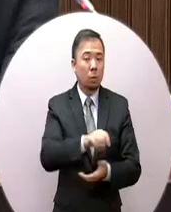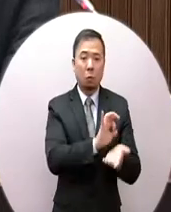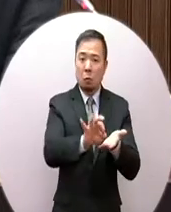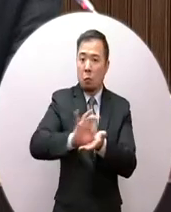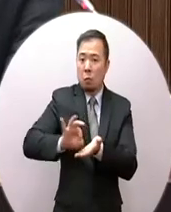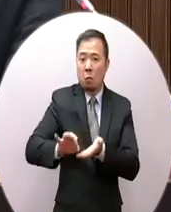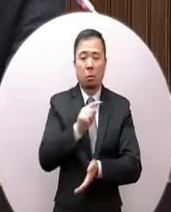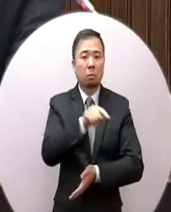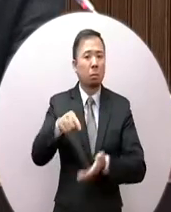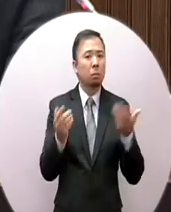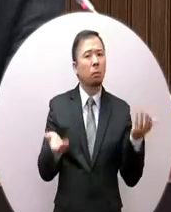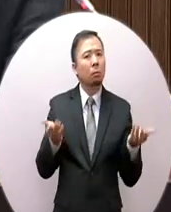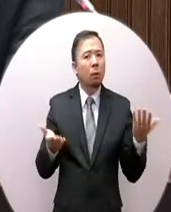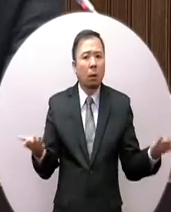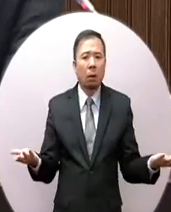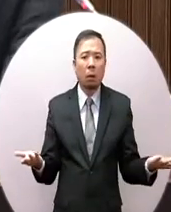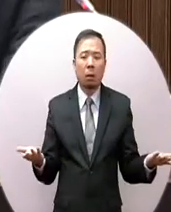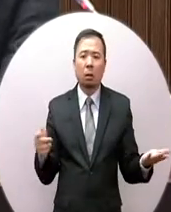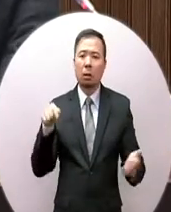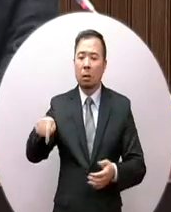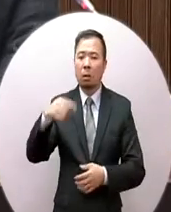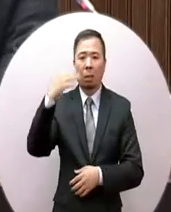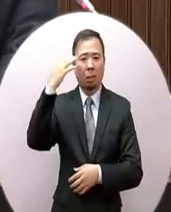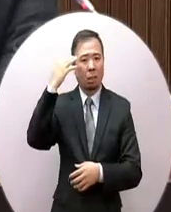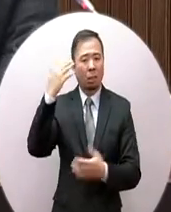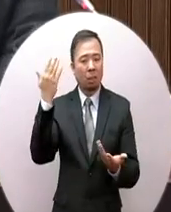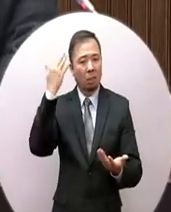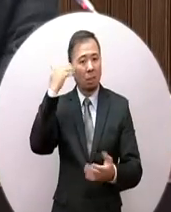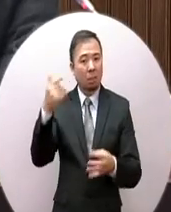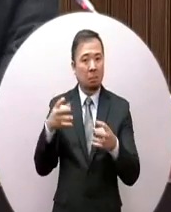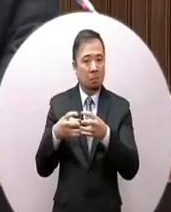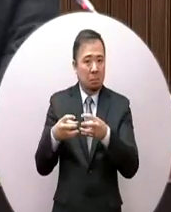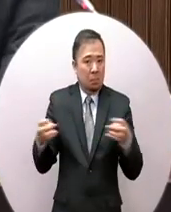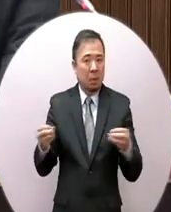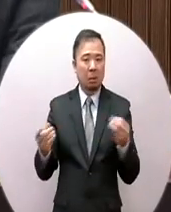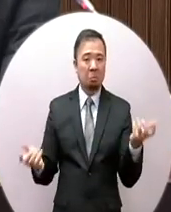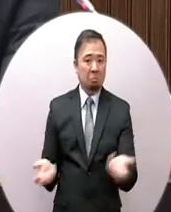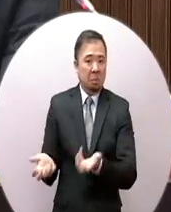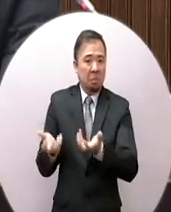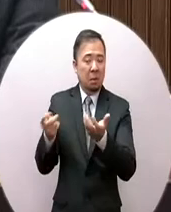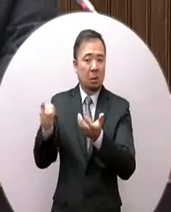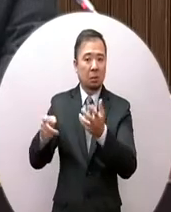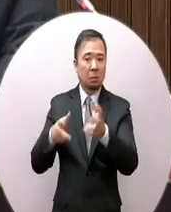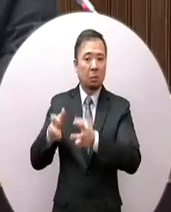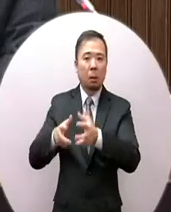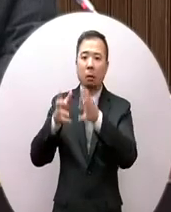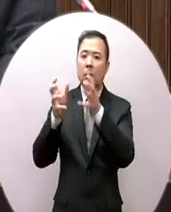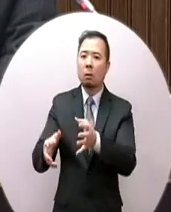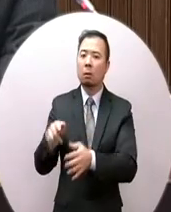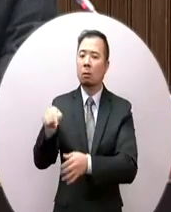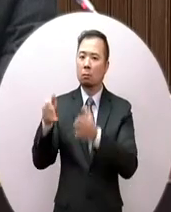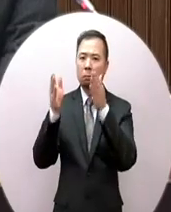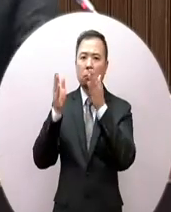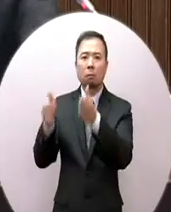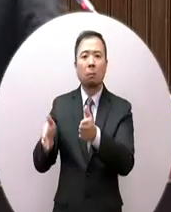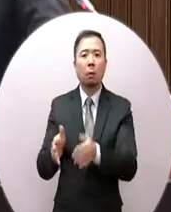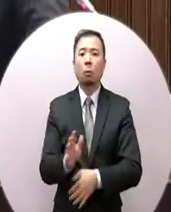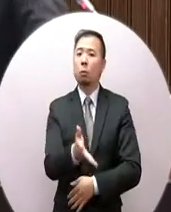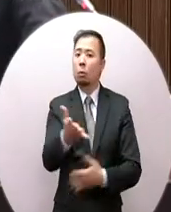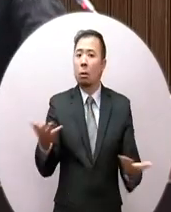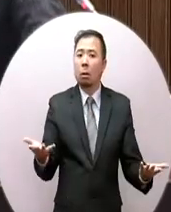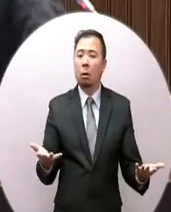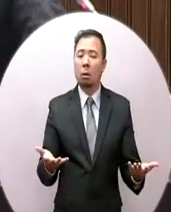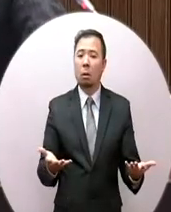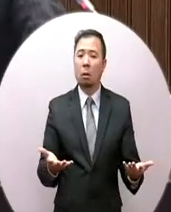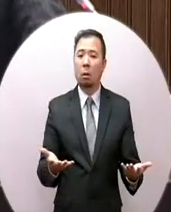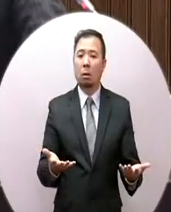那为何还需要盖这个燃气厂 燃气的电厂， 是 便宜一